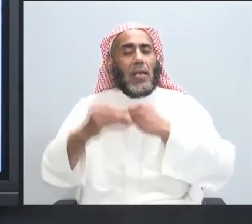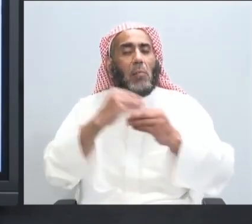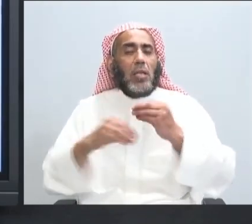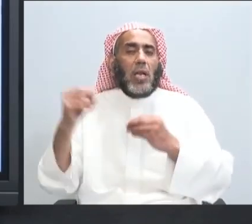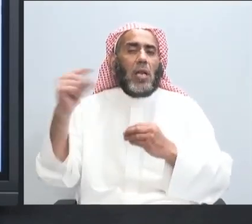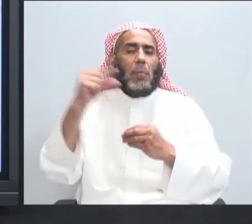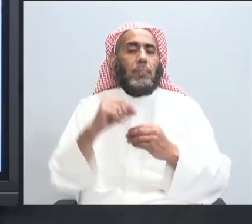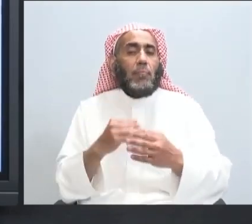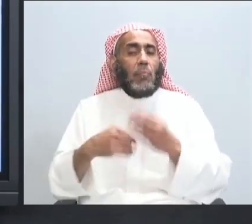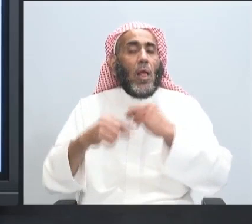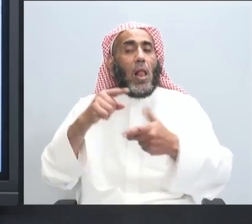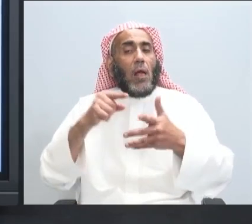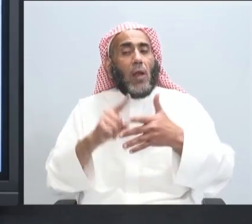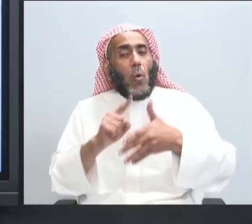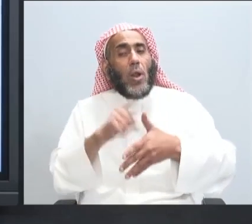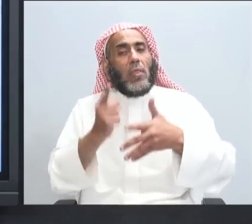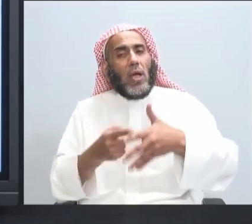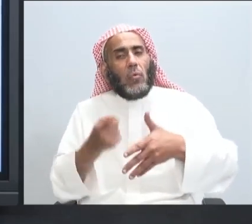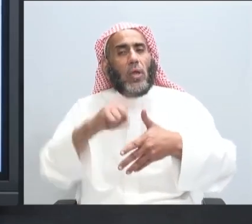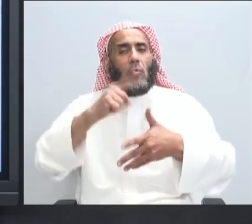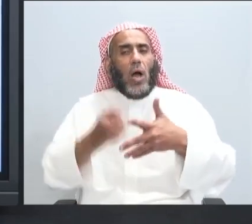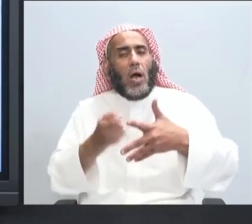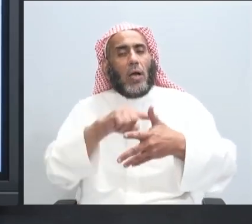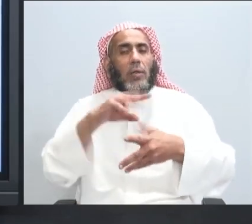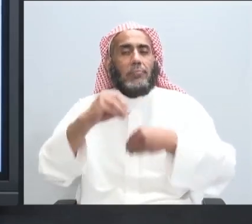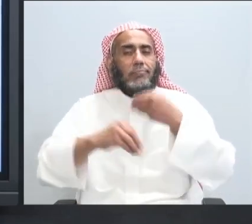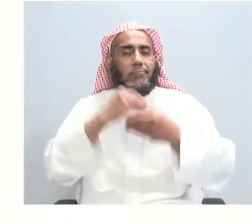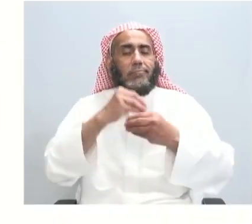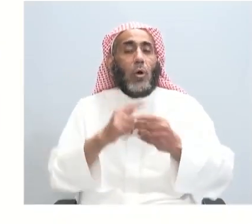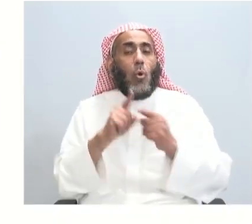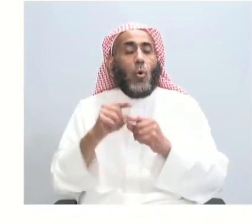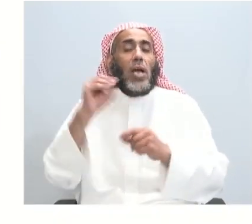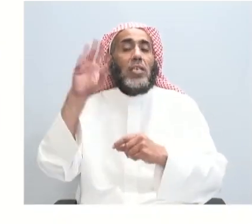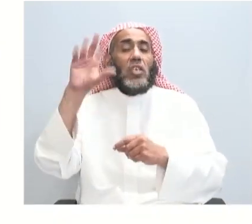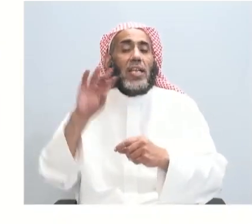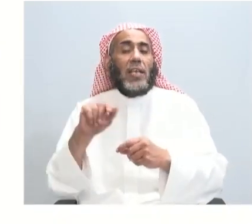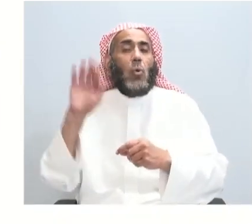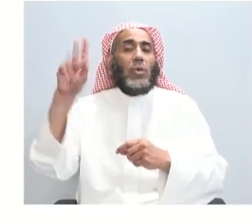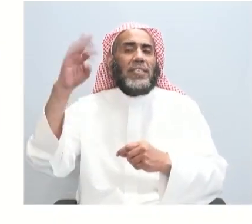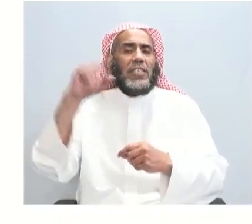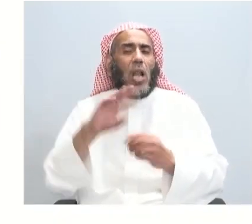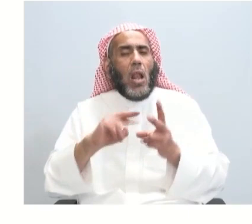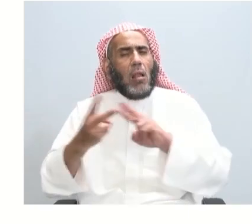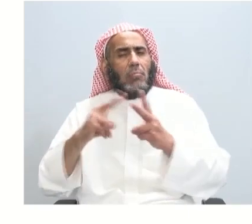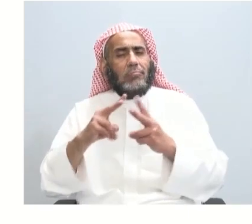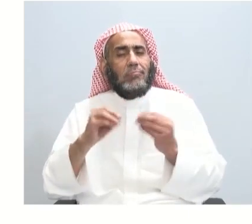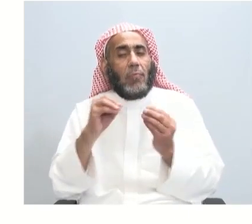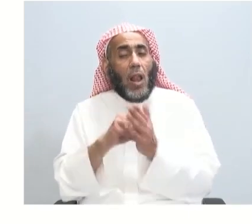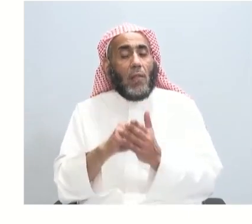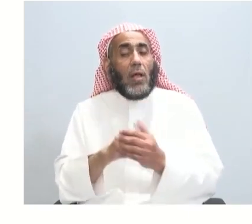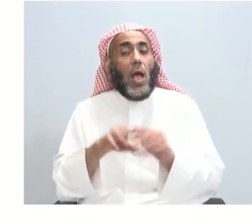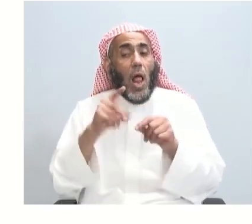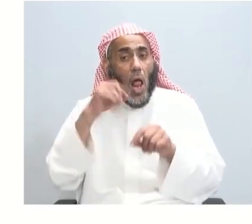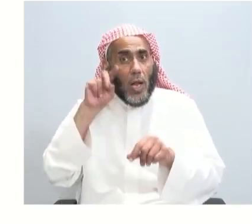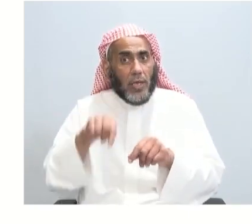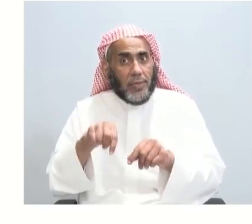الكلمة، تأتي الحرف الأول يكون الثاني ويكون الثالث وهكذا. هنا جلس وسجل، هل